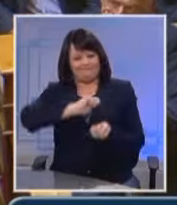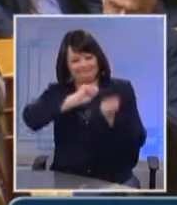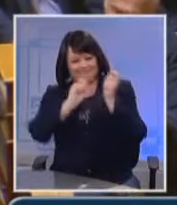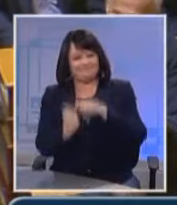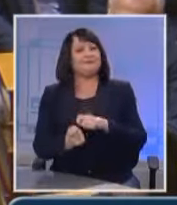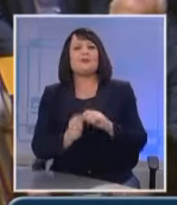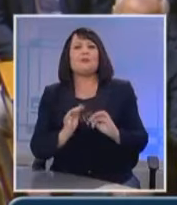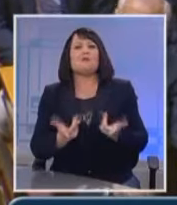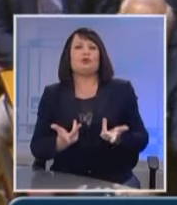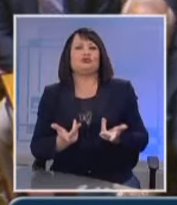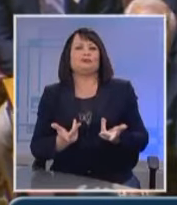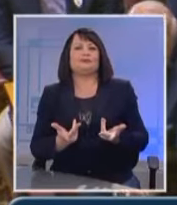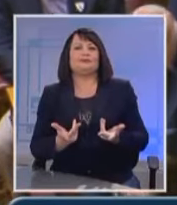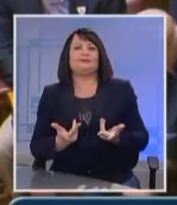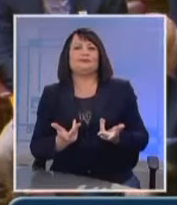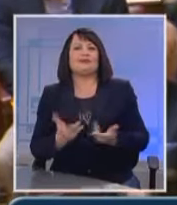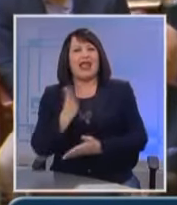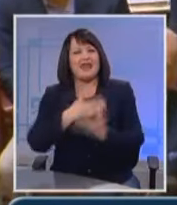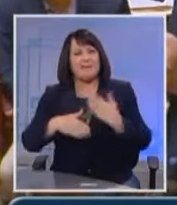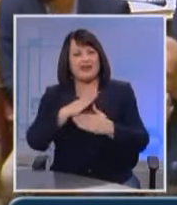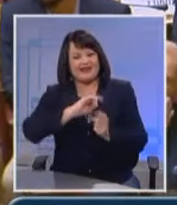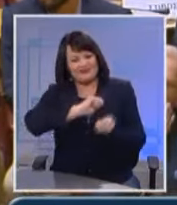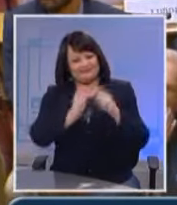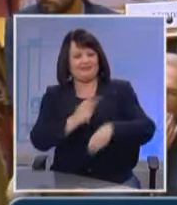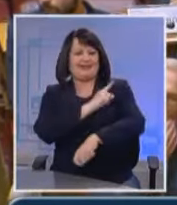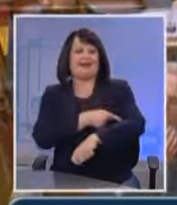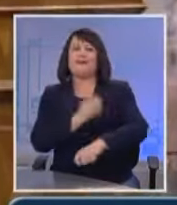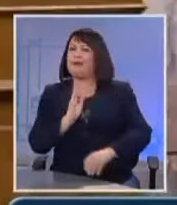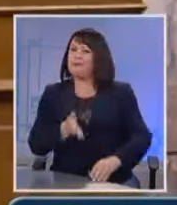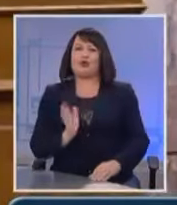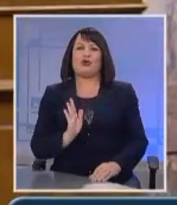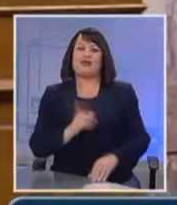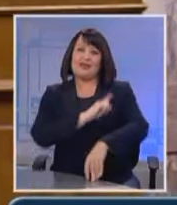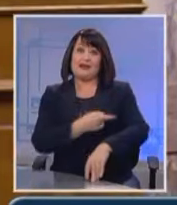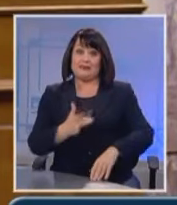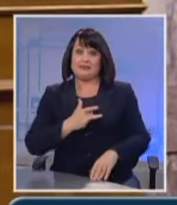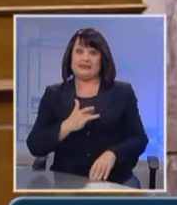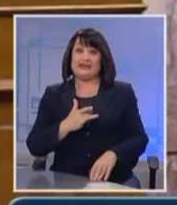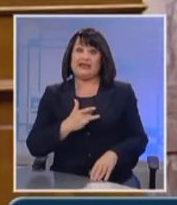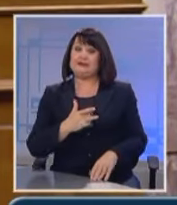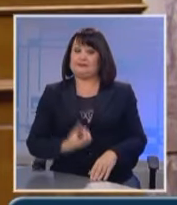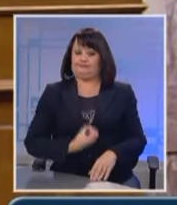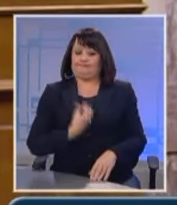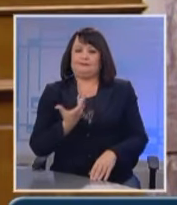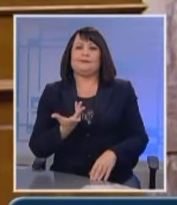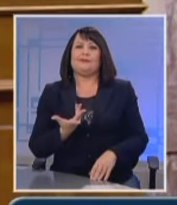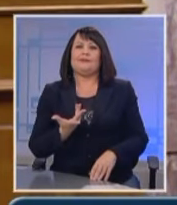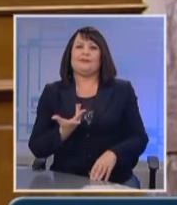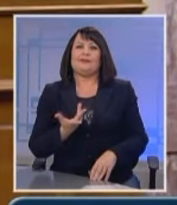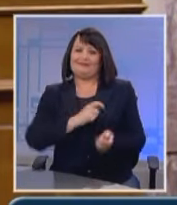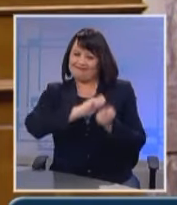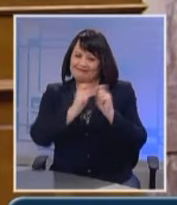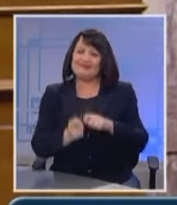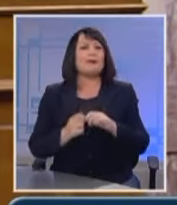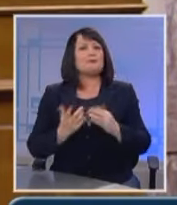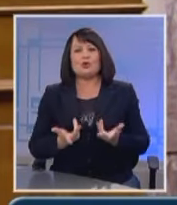κανείς ακόμα και την αναπηρία σε δύναμη. Σε δύναμη ψυχής και να τη μετατρέπει